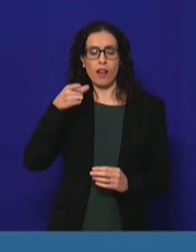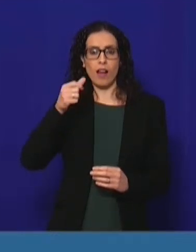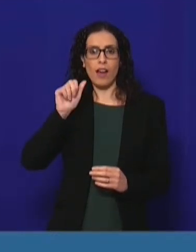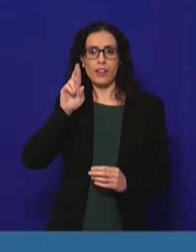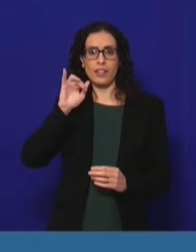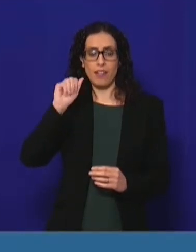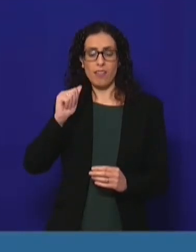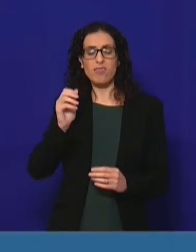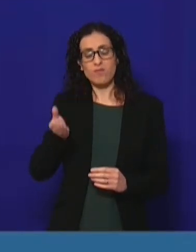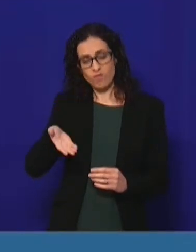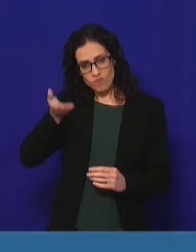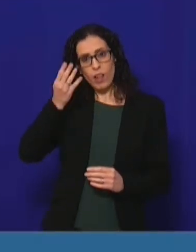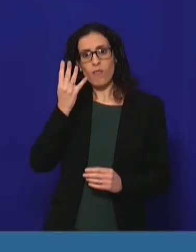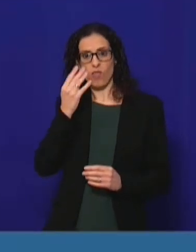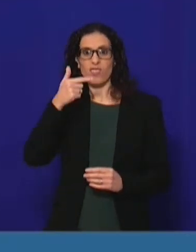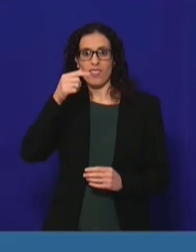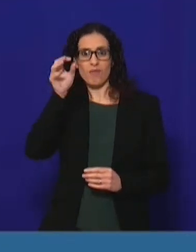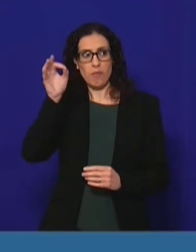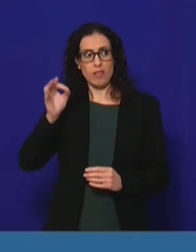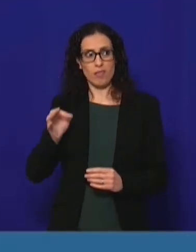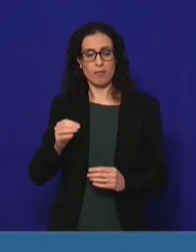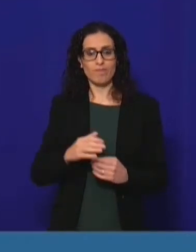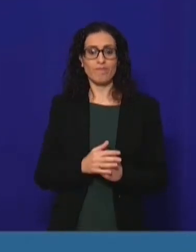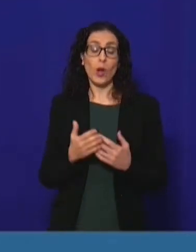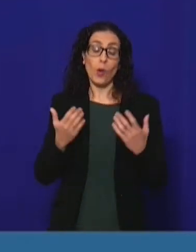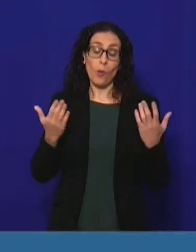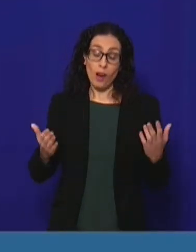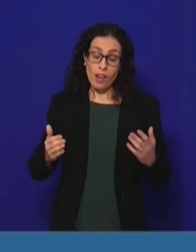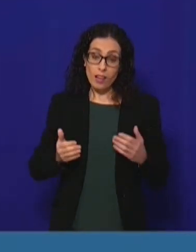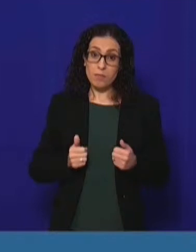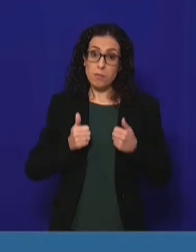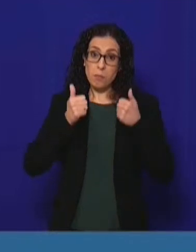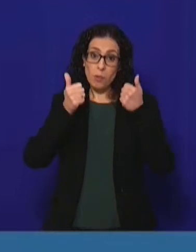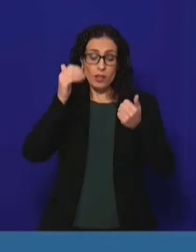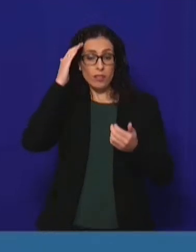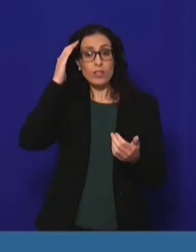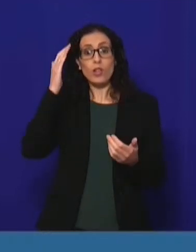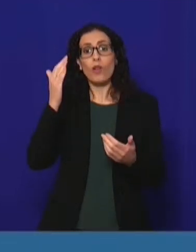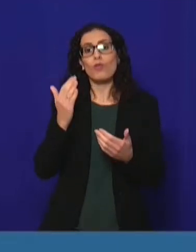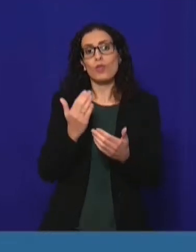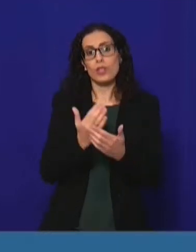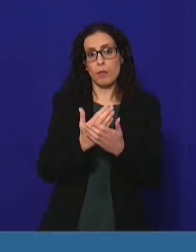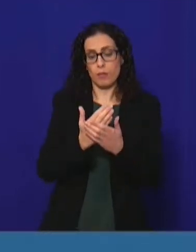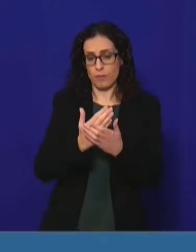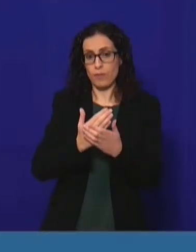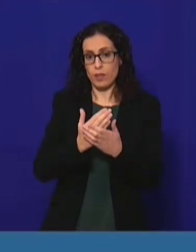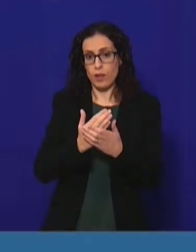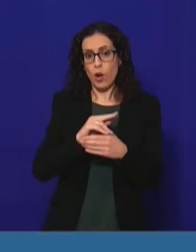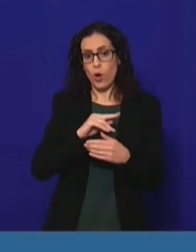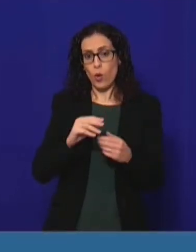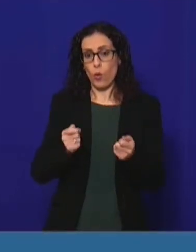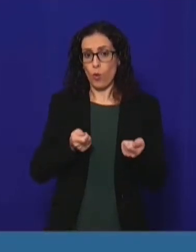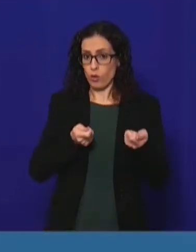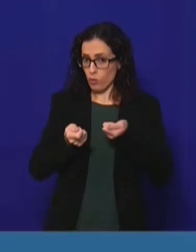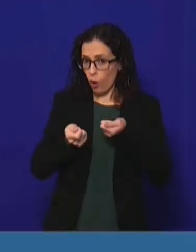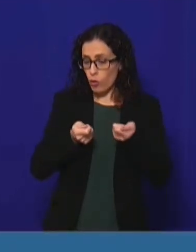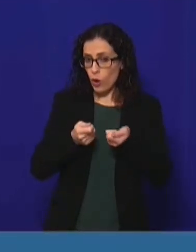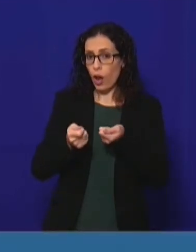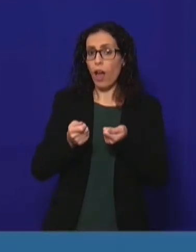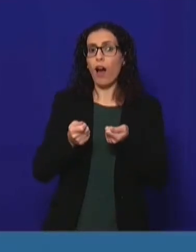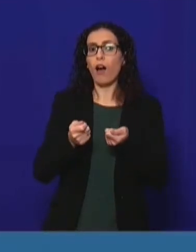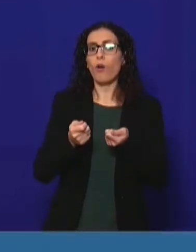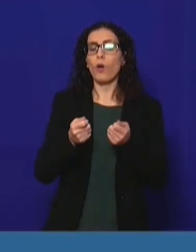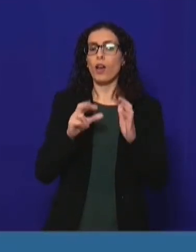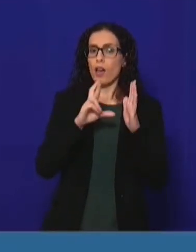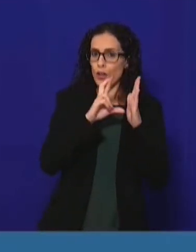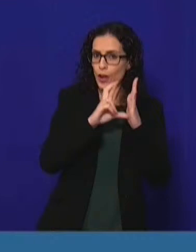37%. U allura rridu nieħdu ħsieb li aħna nibqgħu nżommu il-mezzi ta' mitigazzjoni li għandna u